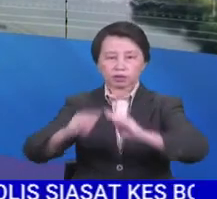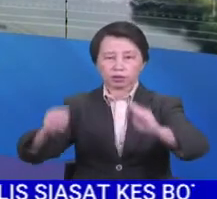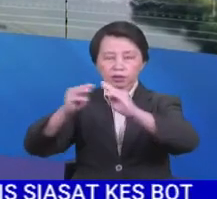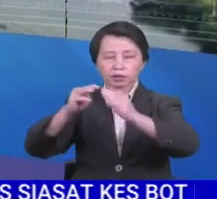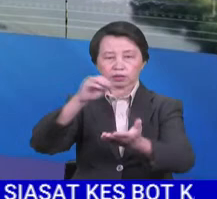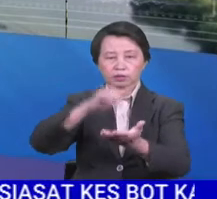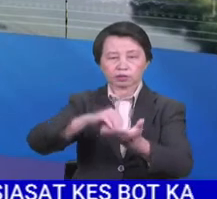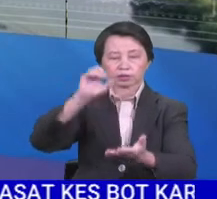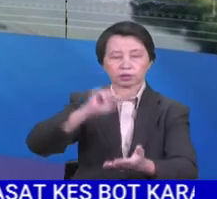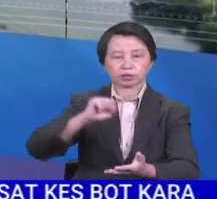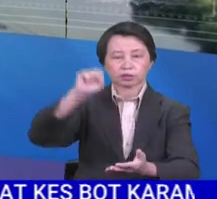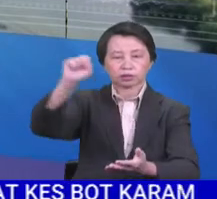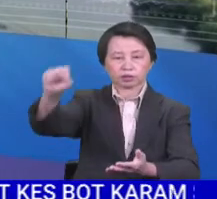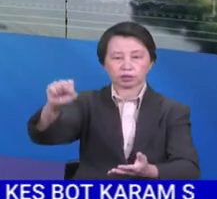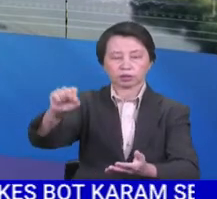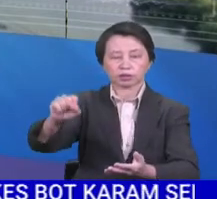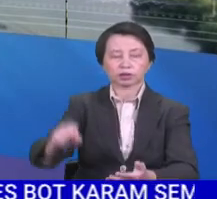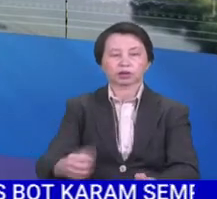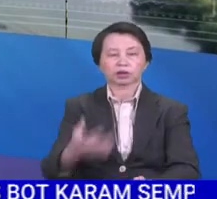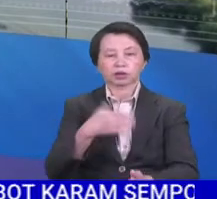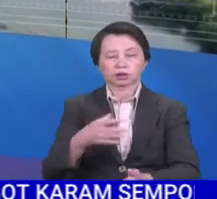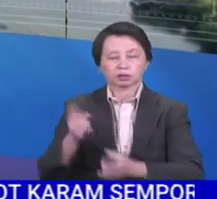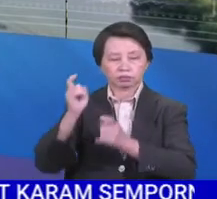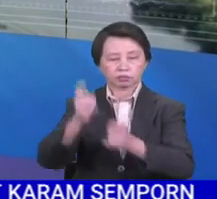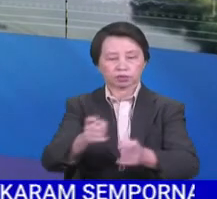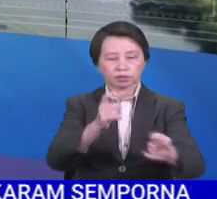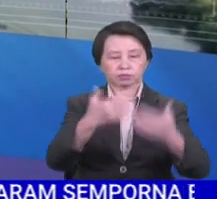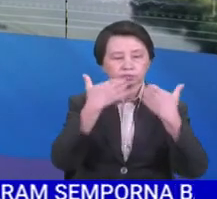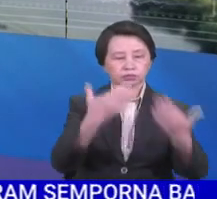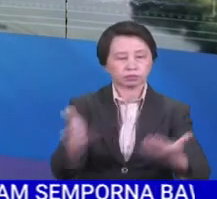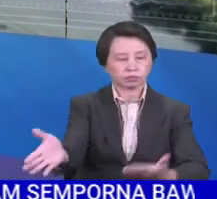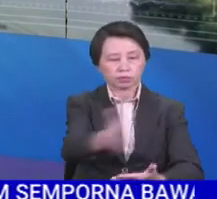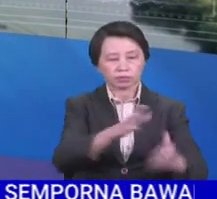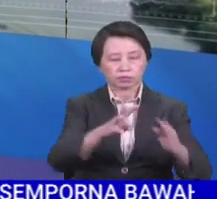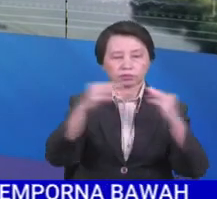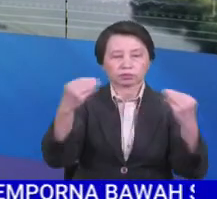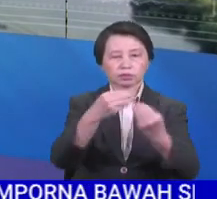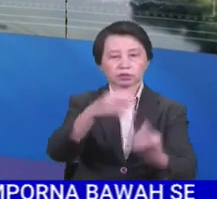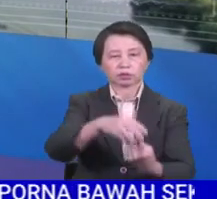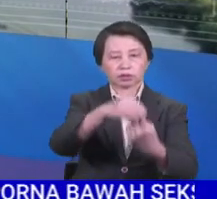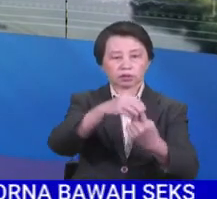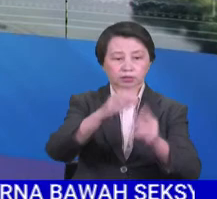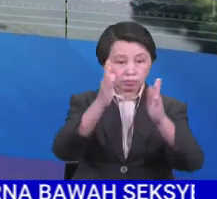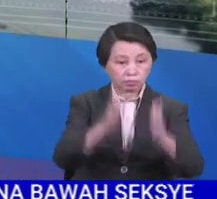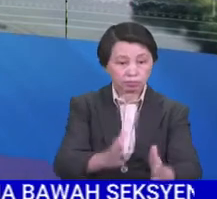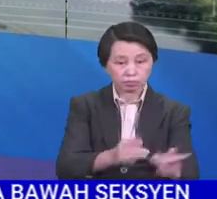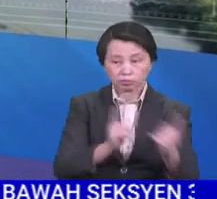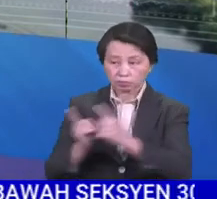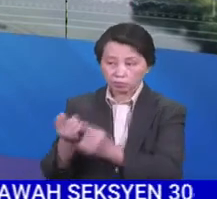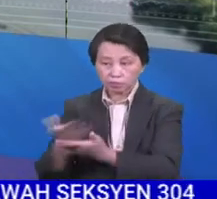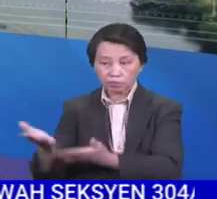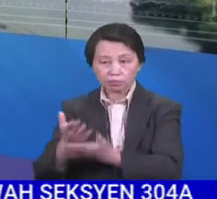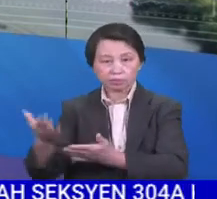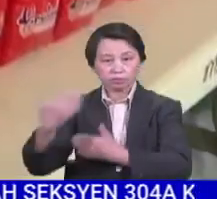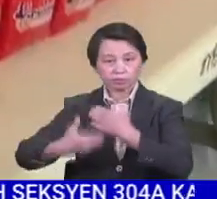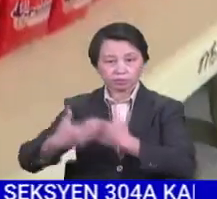negeri ini bersempena Ramadan sumbangan bagi menghargai sokongan Masyarakat khususnya pelanggan Syarikat